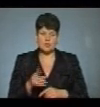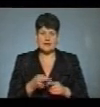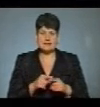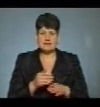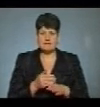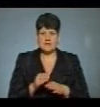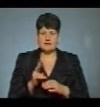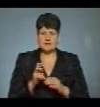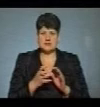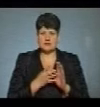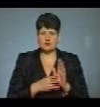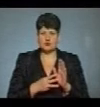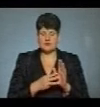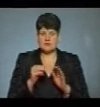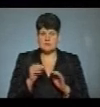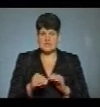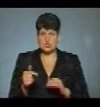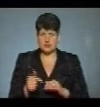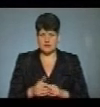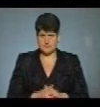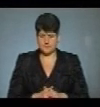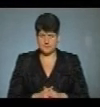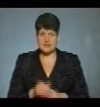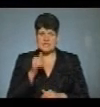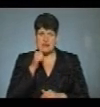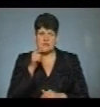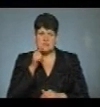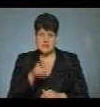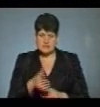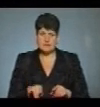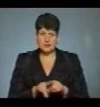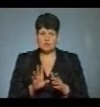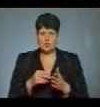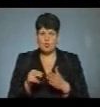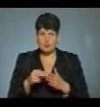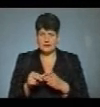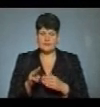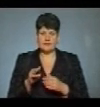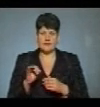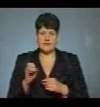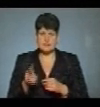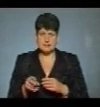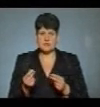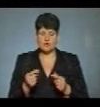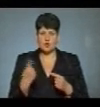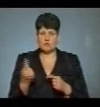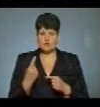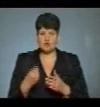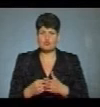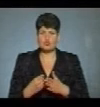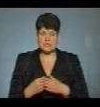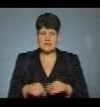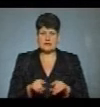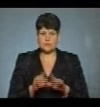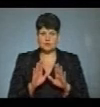виділили 298 тисяч гривень. Завтра, післязавтра також будуть закуплені тести за кошти обласного бюджету, які